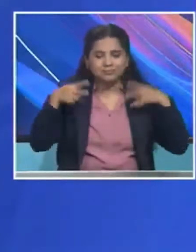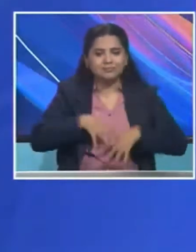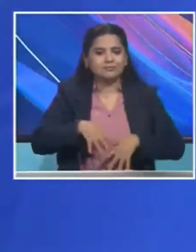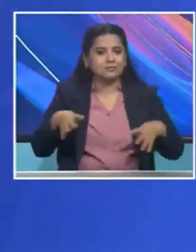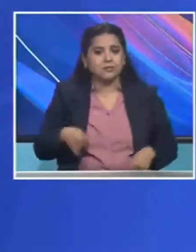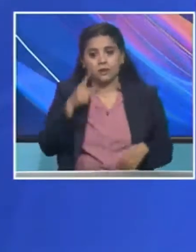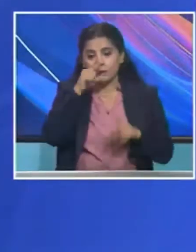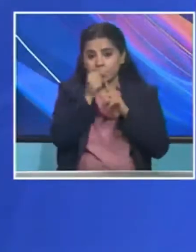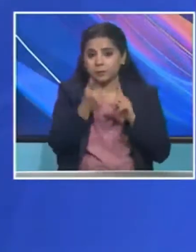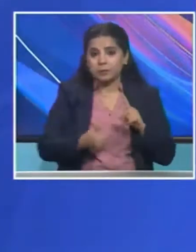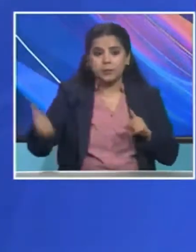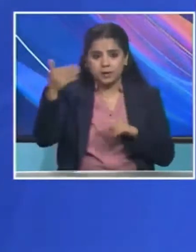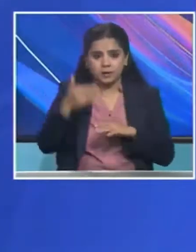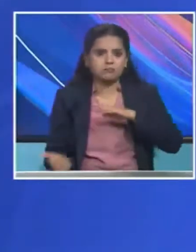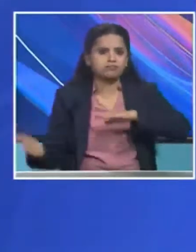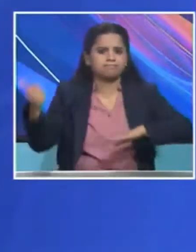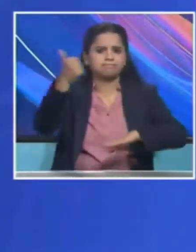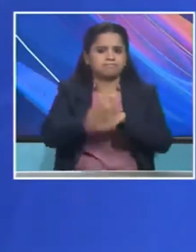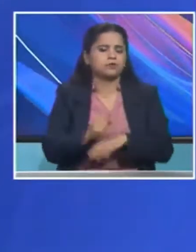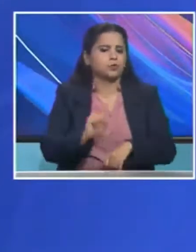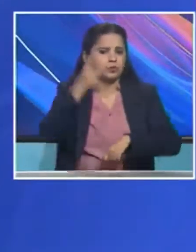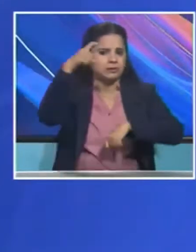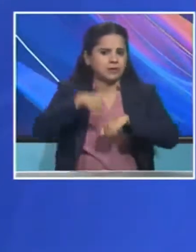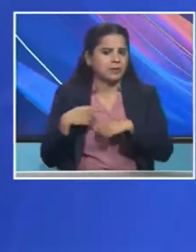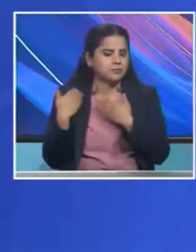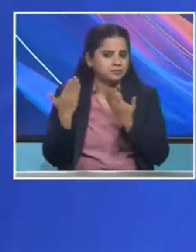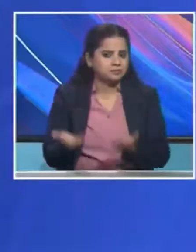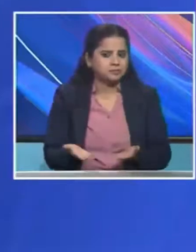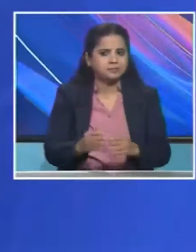राष्ट्रपति बैठने जा रही है।